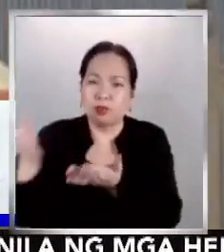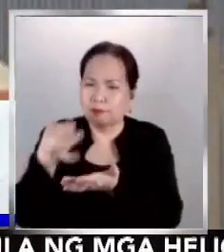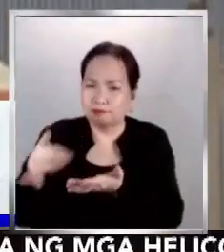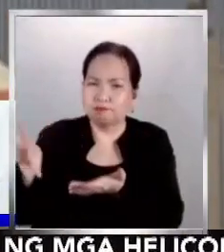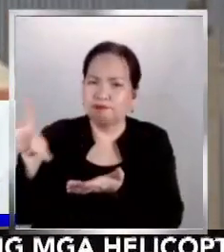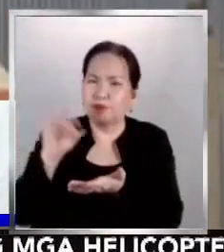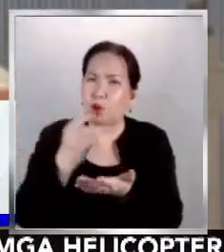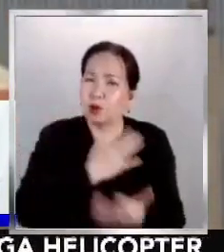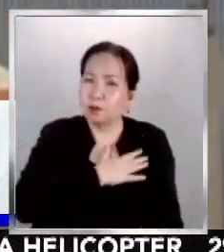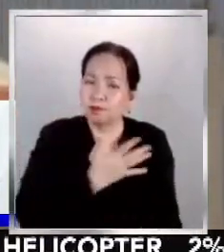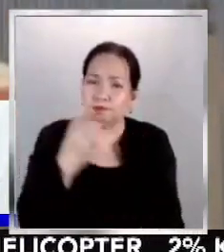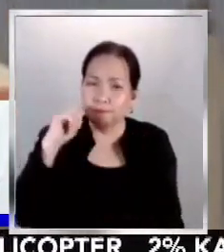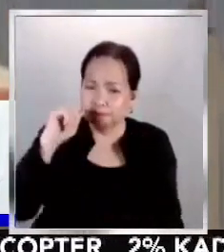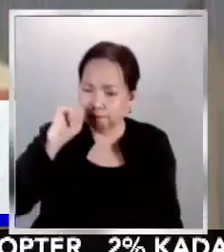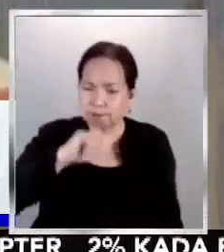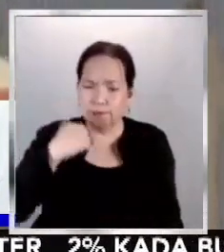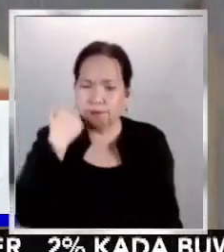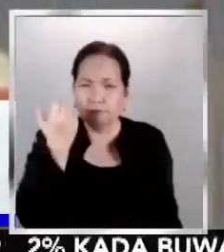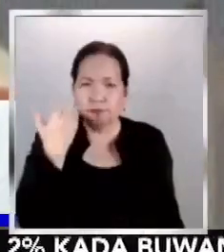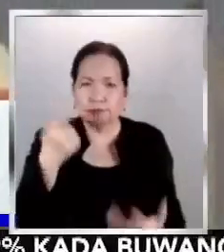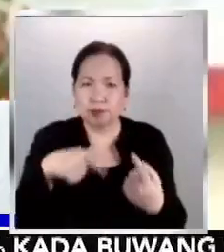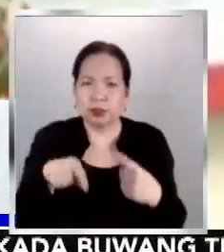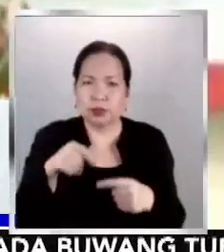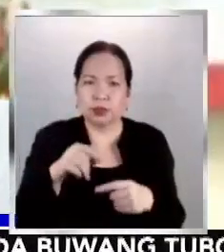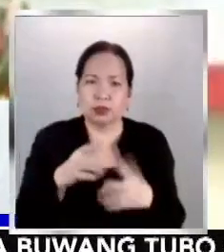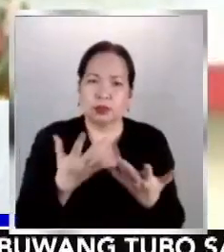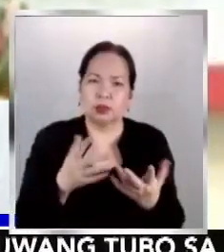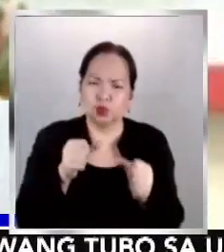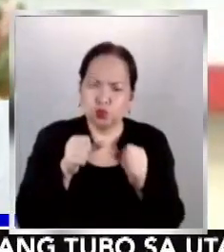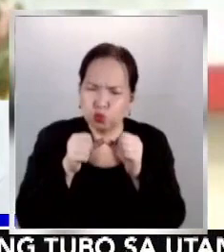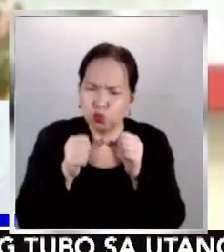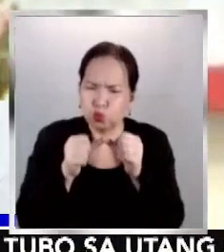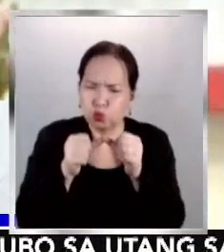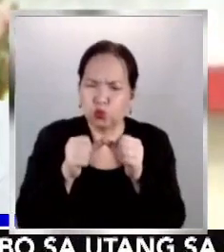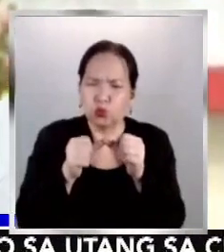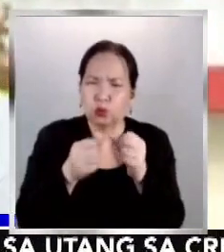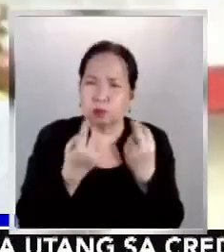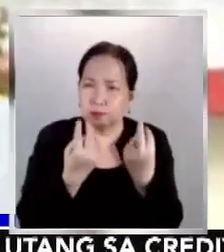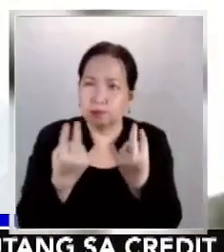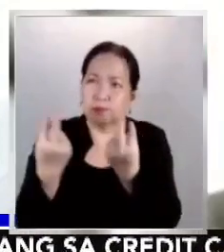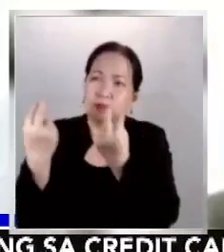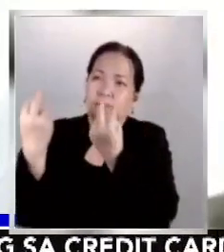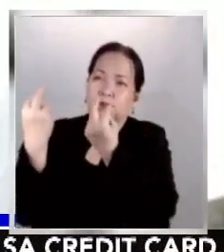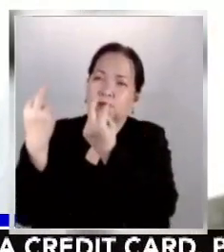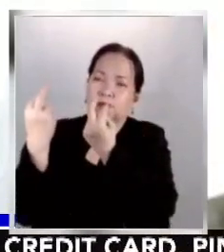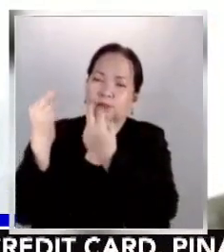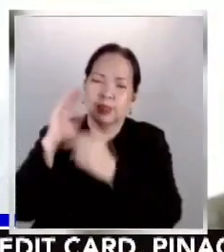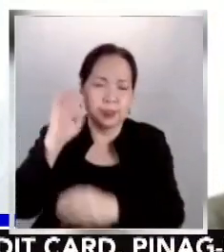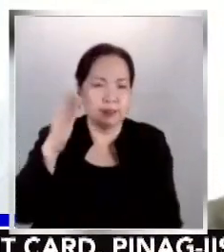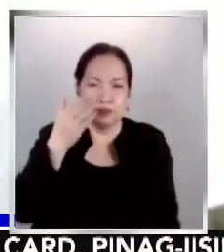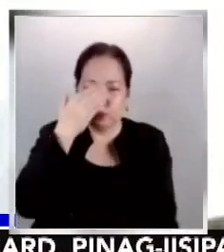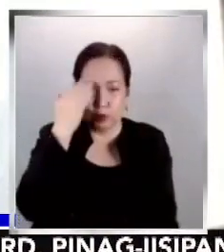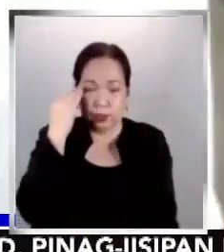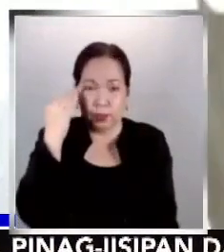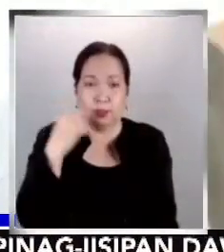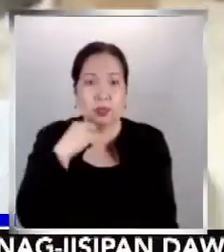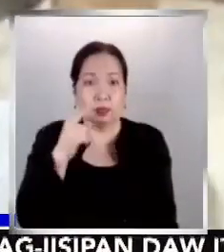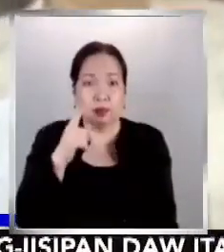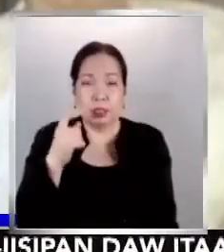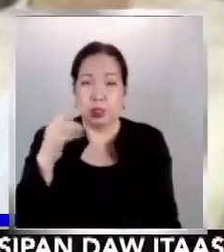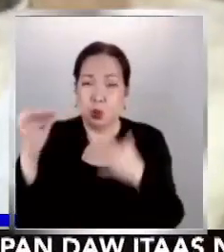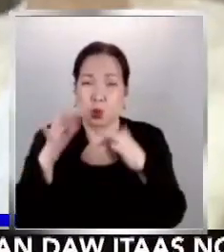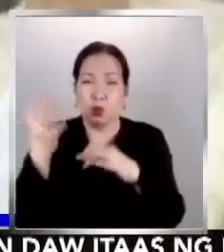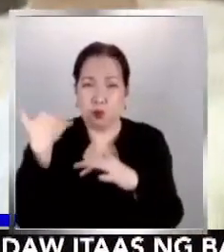allow our memories to lapse. Ang digmaan noon, nag-iwan daw ng aral tungkol sa kahalagahan ng